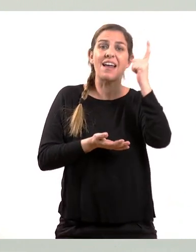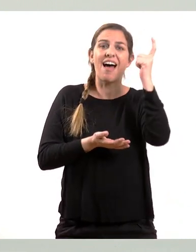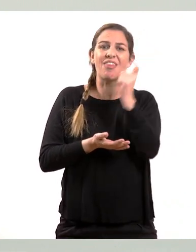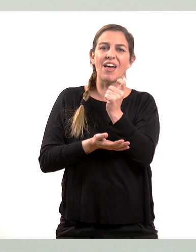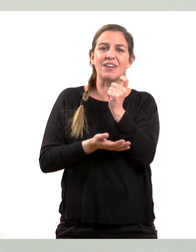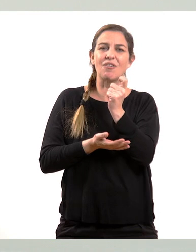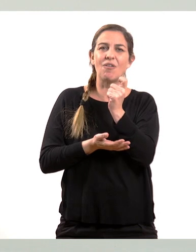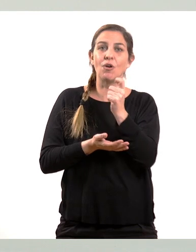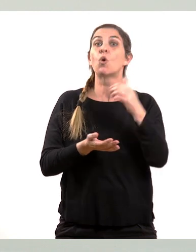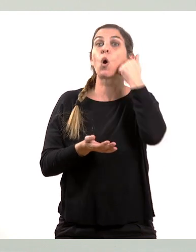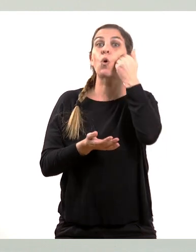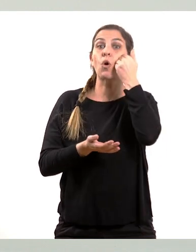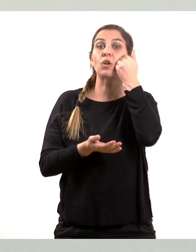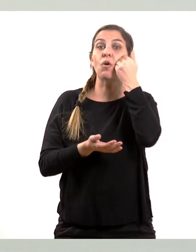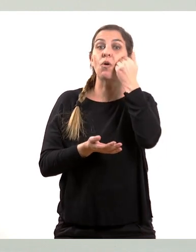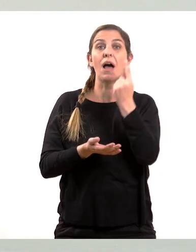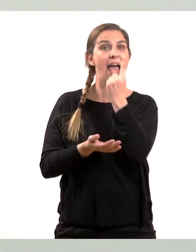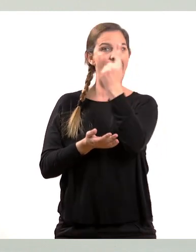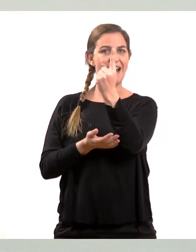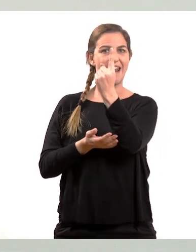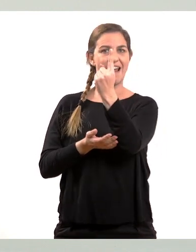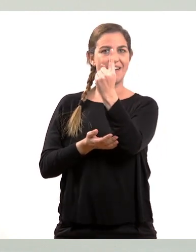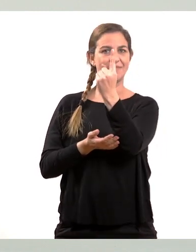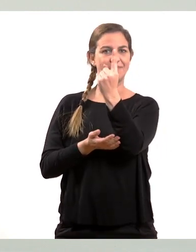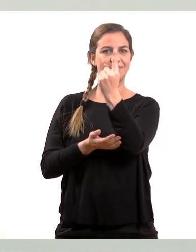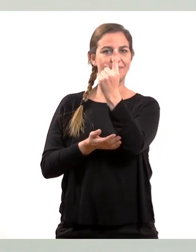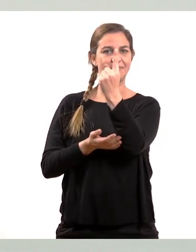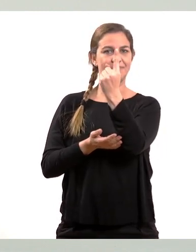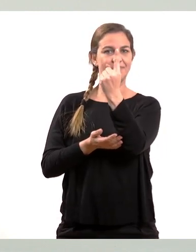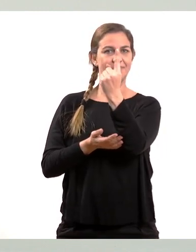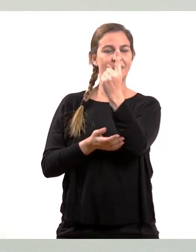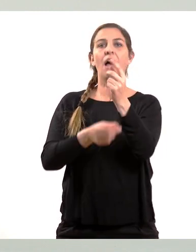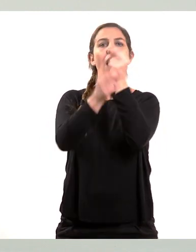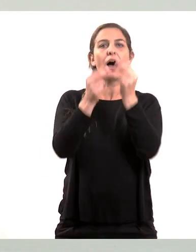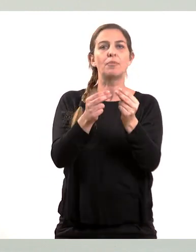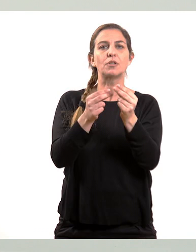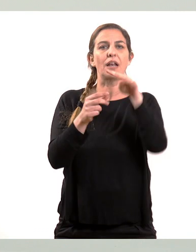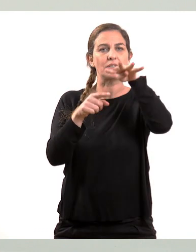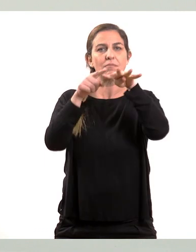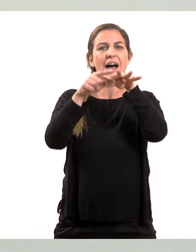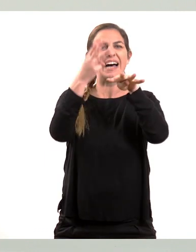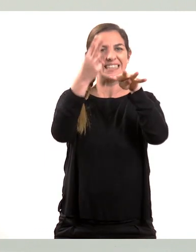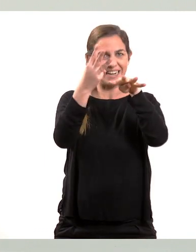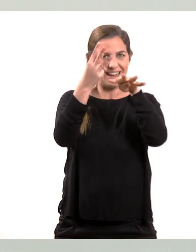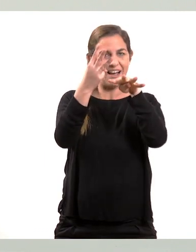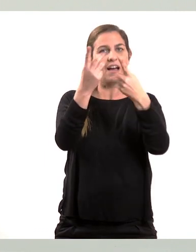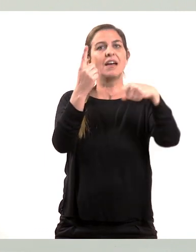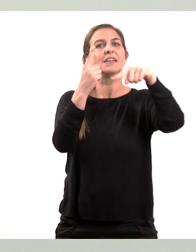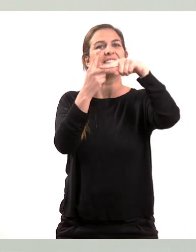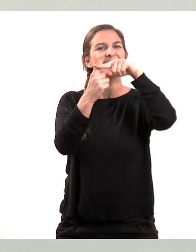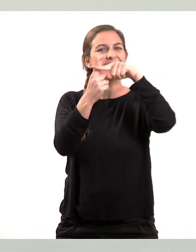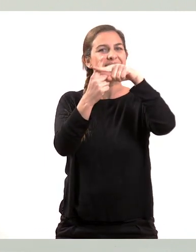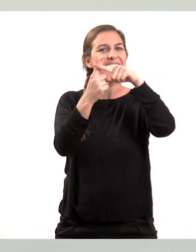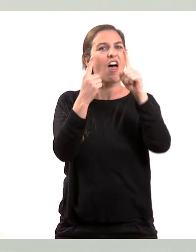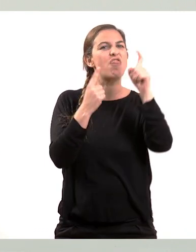τη βλέπουμε. Ένα δανεικό. Και το 3 γίνεται 13.